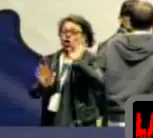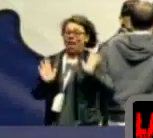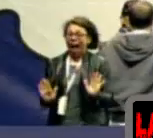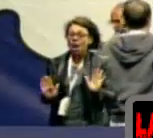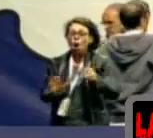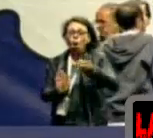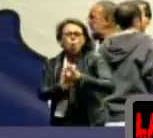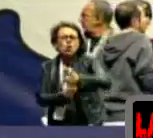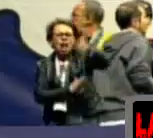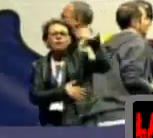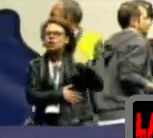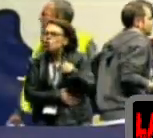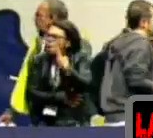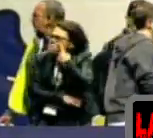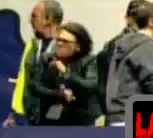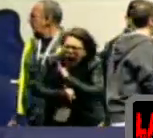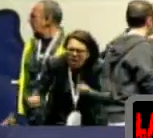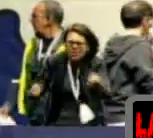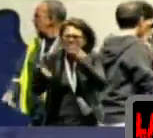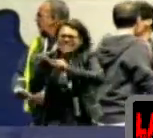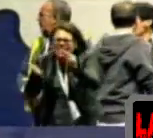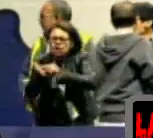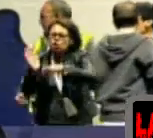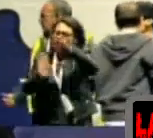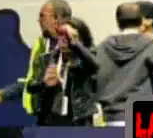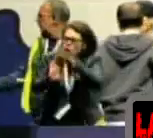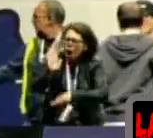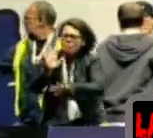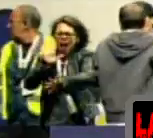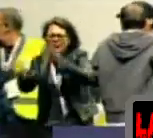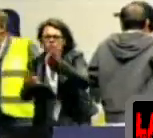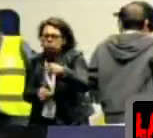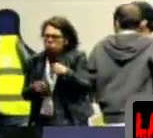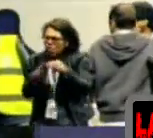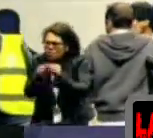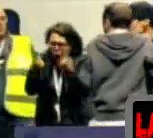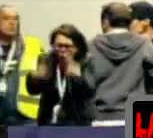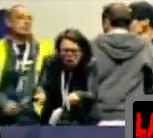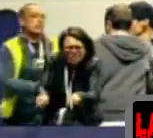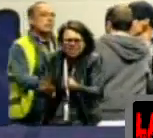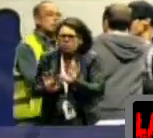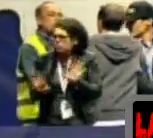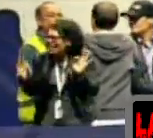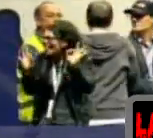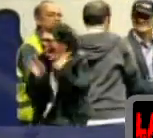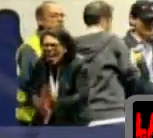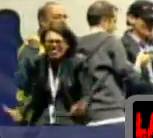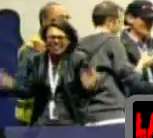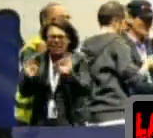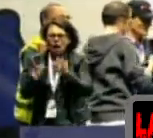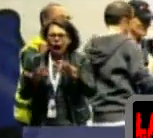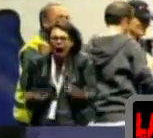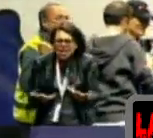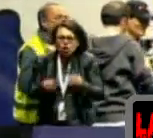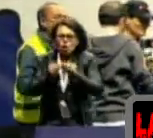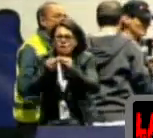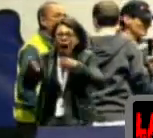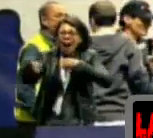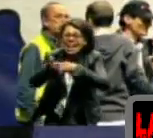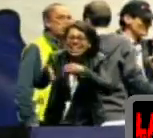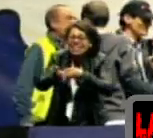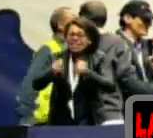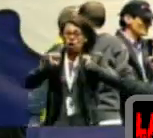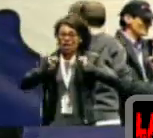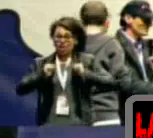scritto in nessun programma elettorale né tantomeno fatto e se oggi si fa il reddito di cittadinanza E perché noi l'abbiamo messo